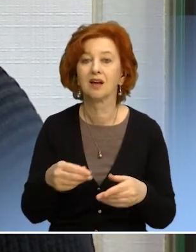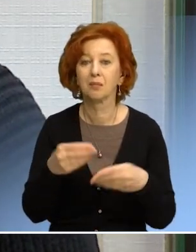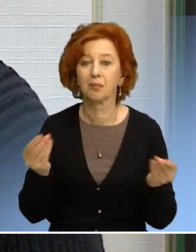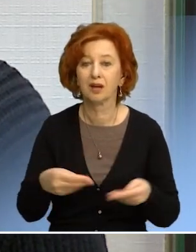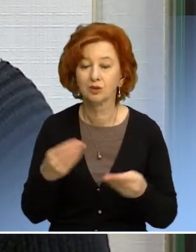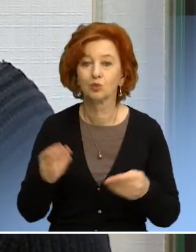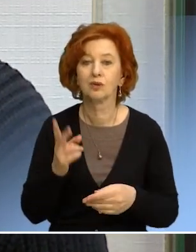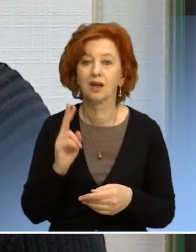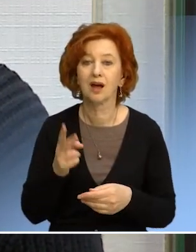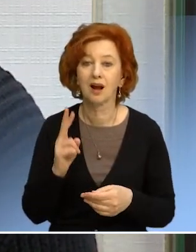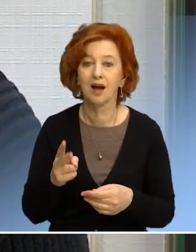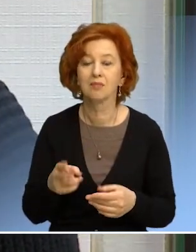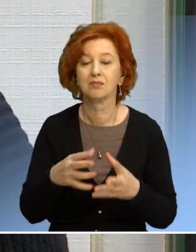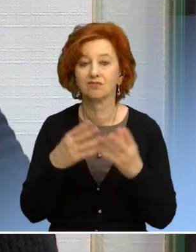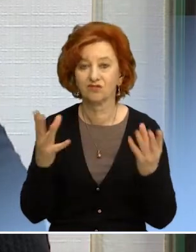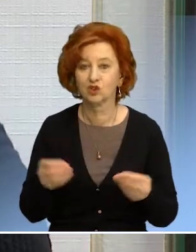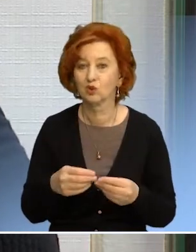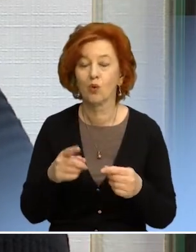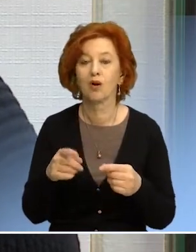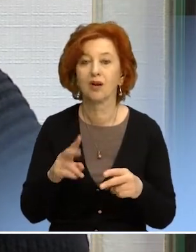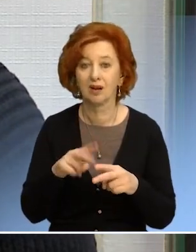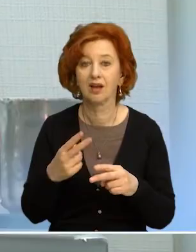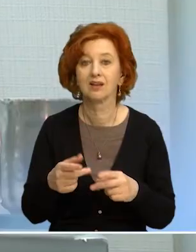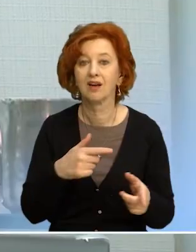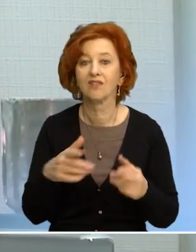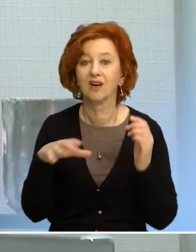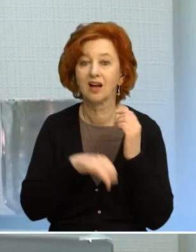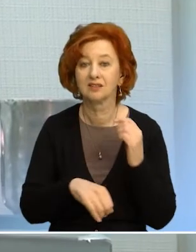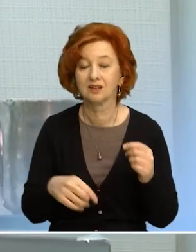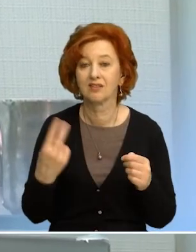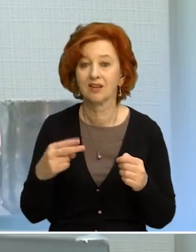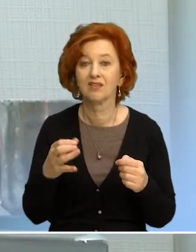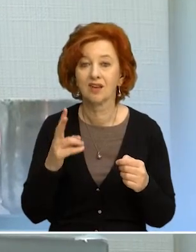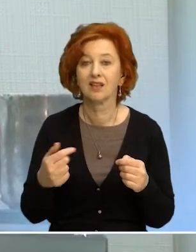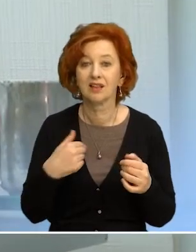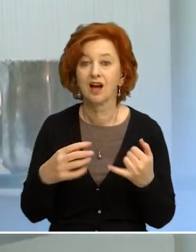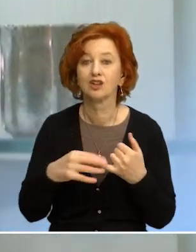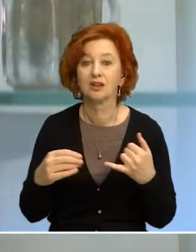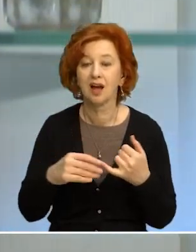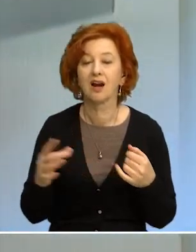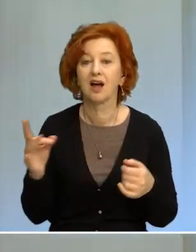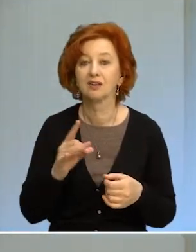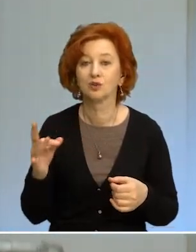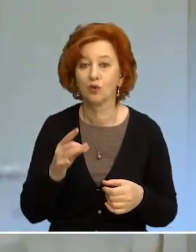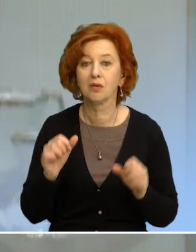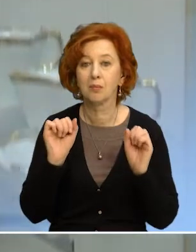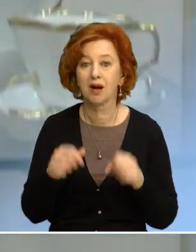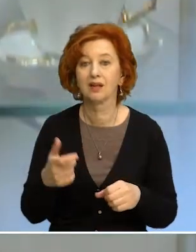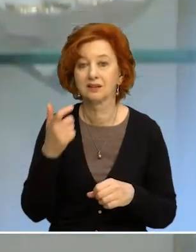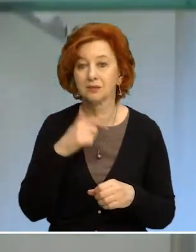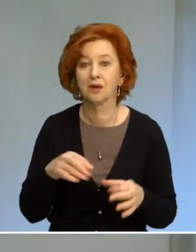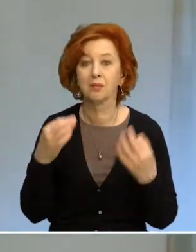посудой, керамикой, фарфором и фаянсом. И к началу 20 века наши земляки, ростовцы, могли